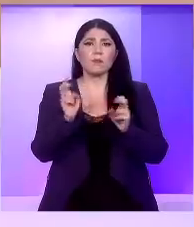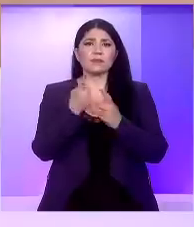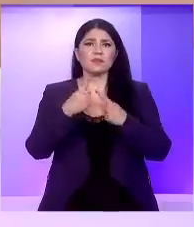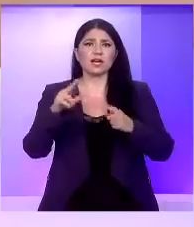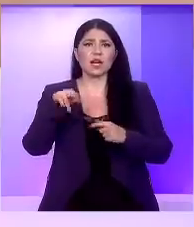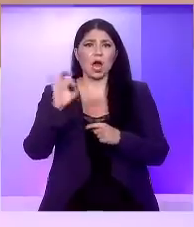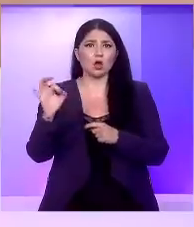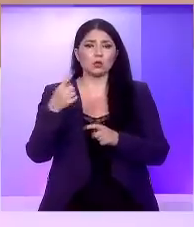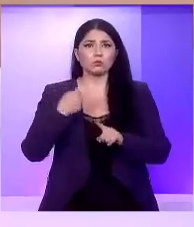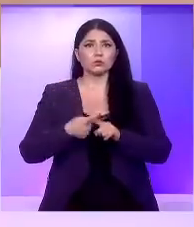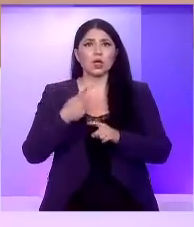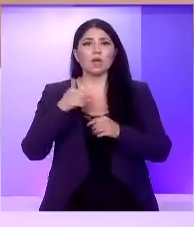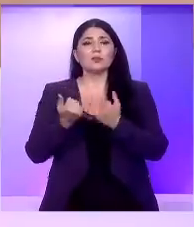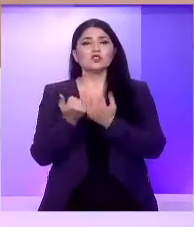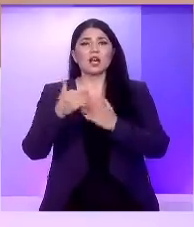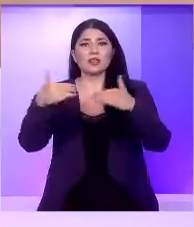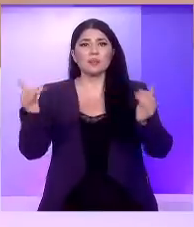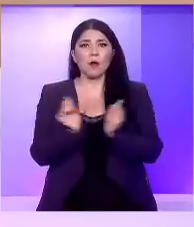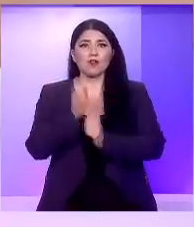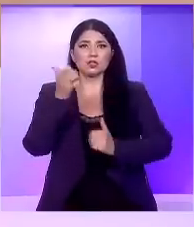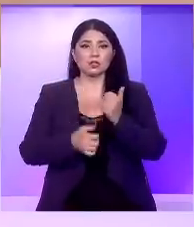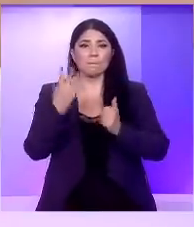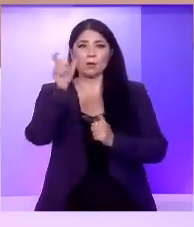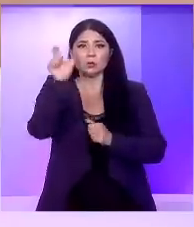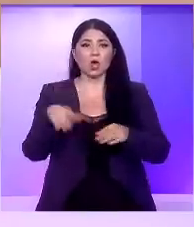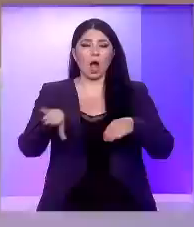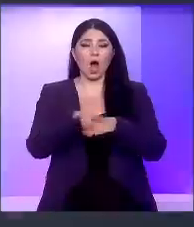depozit cu cereale a fost distrus și 4 angajați au fost răniți.